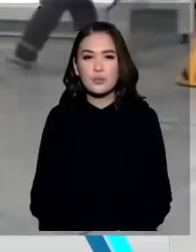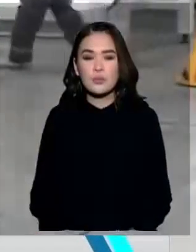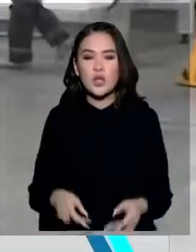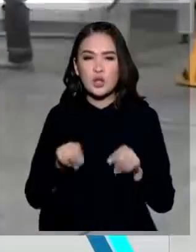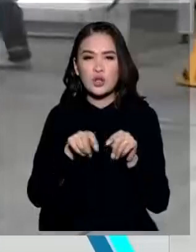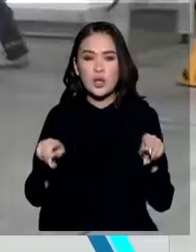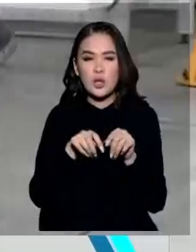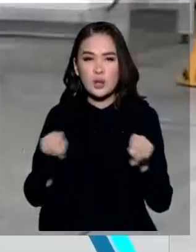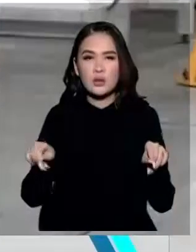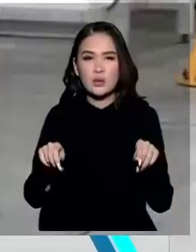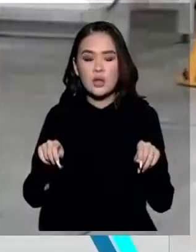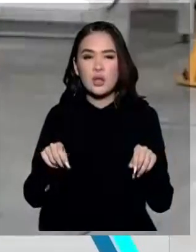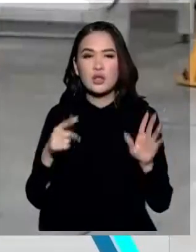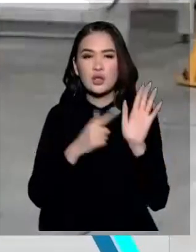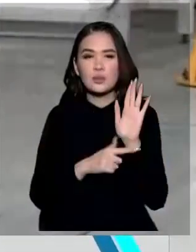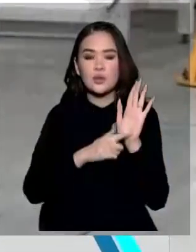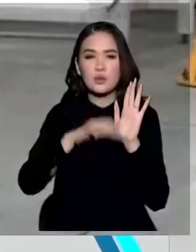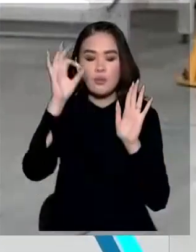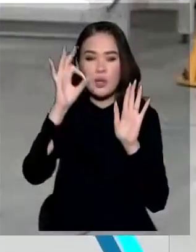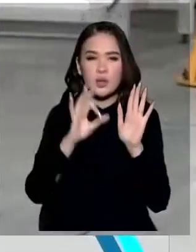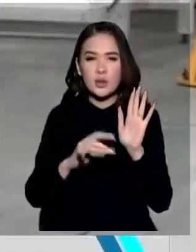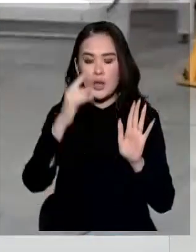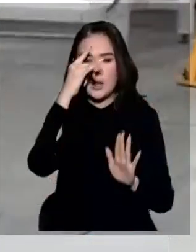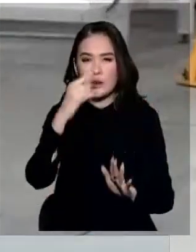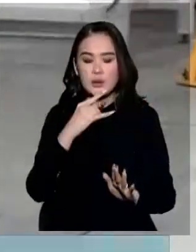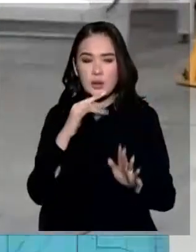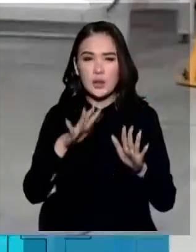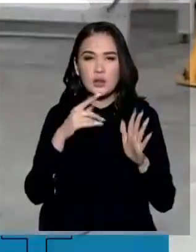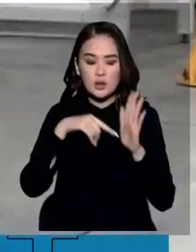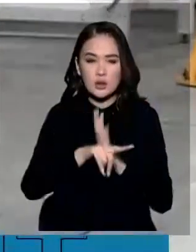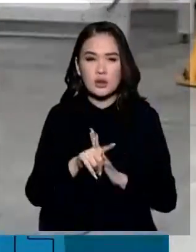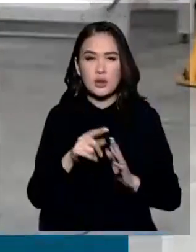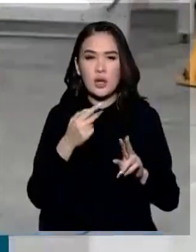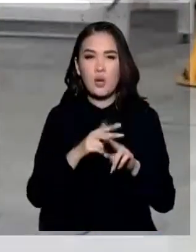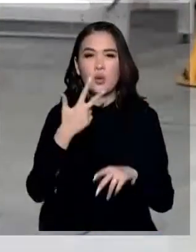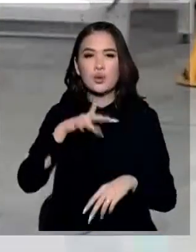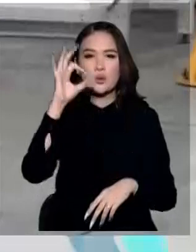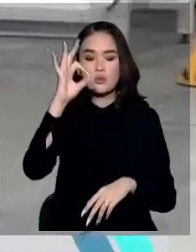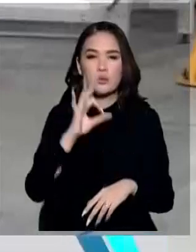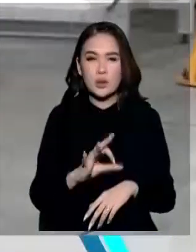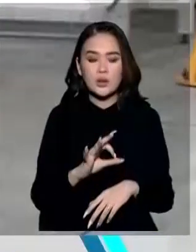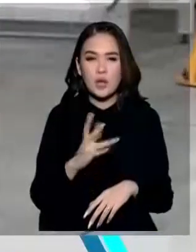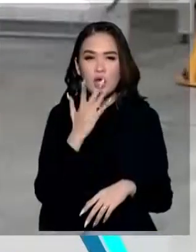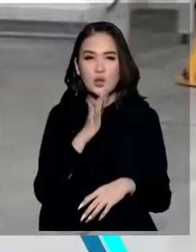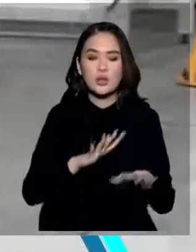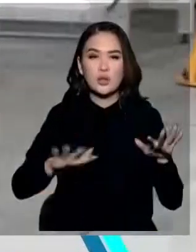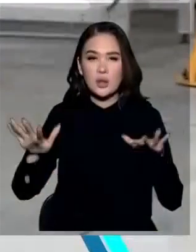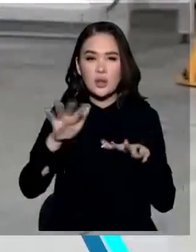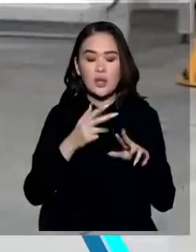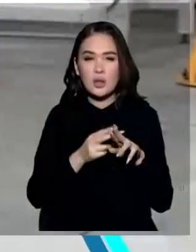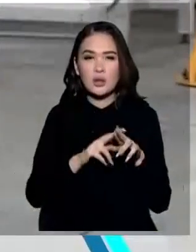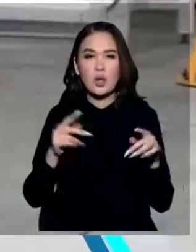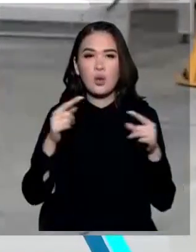Шығаратын өнім 70% Қазақстанның ішкі нарығында, 30% шетелдік нарық,